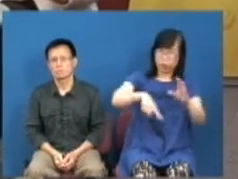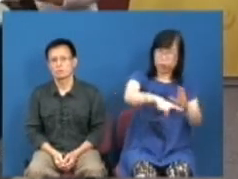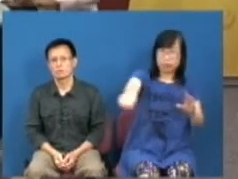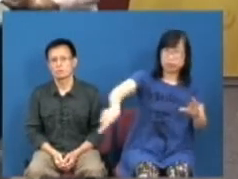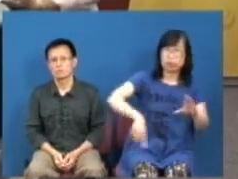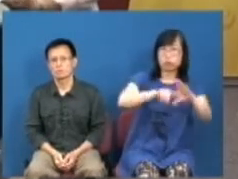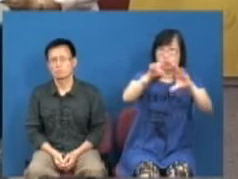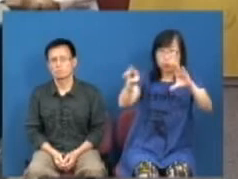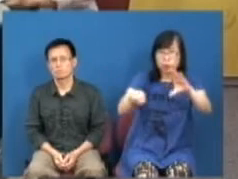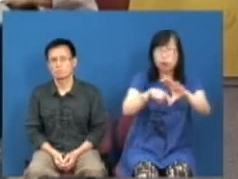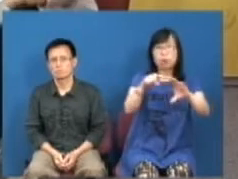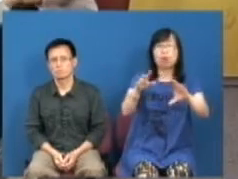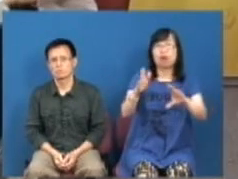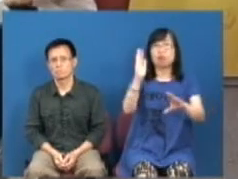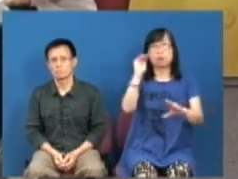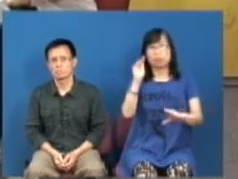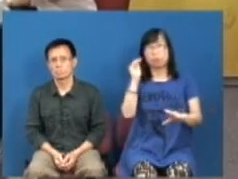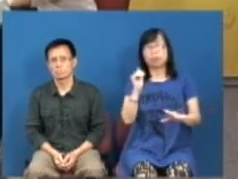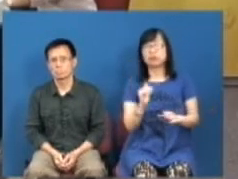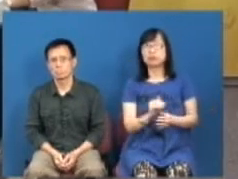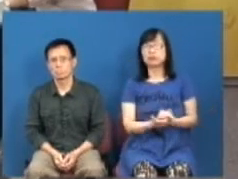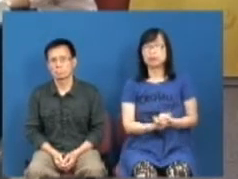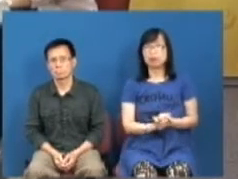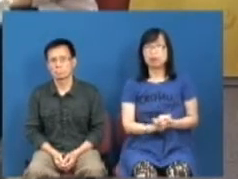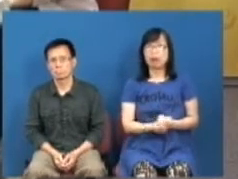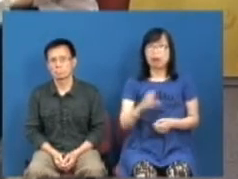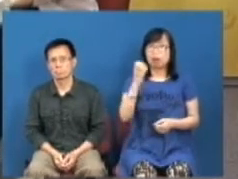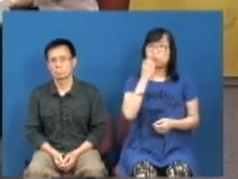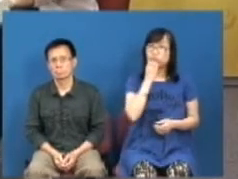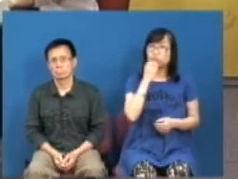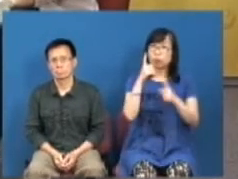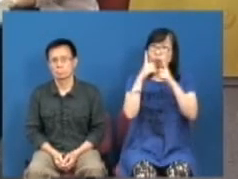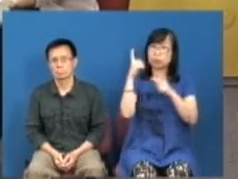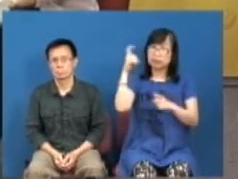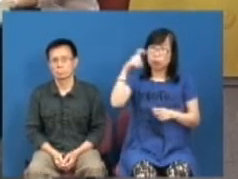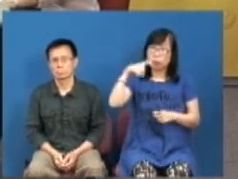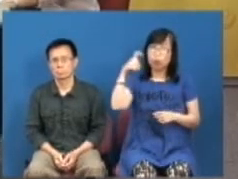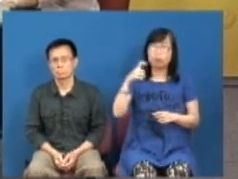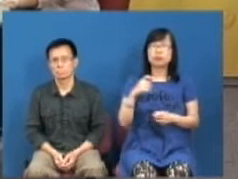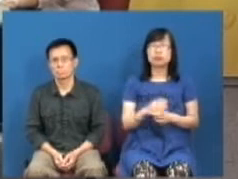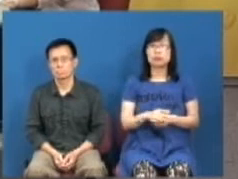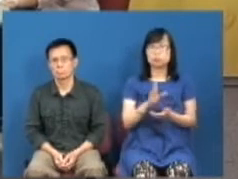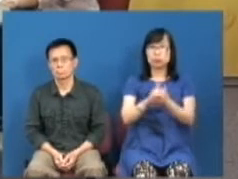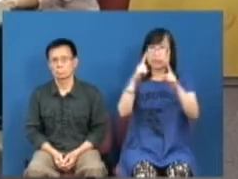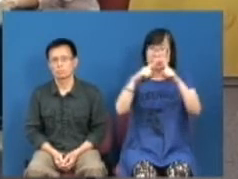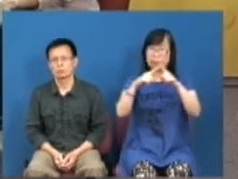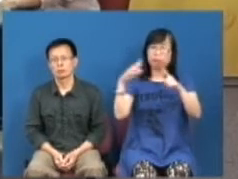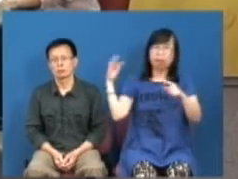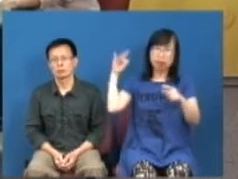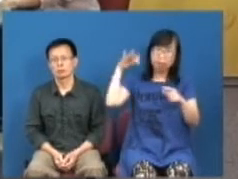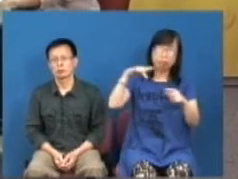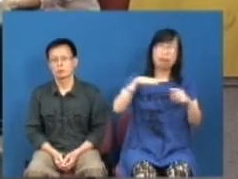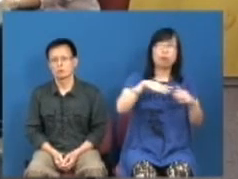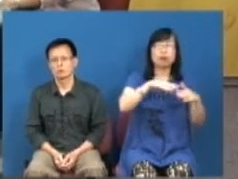後咧，亦都可以將東九龍一啲最主要嘅人流咧，可以帶動